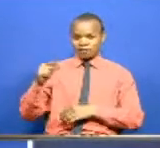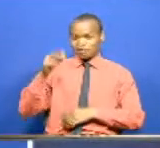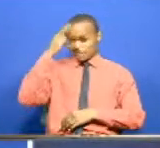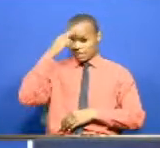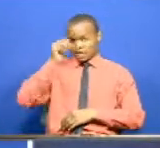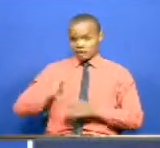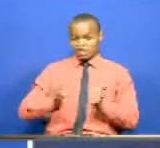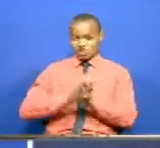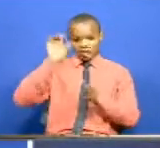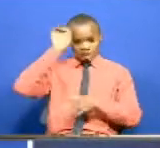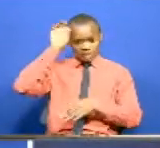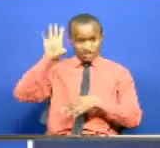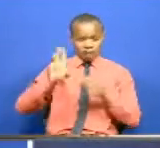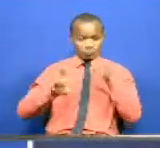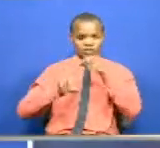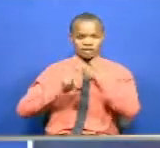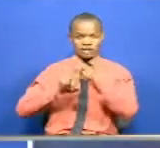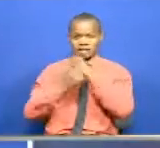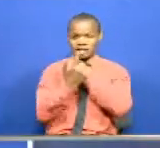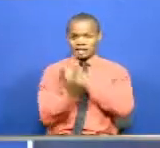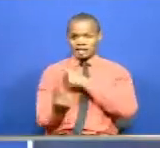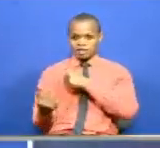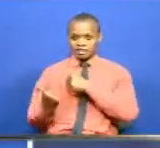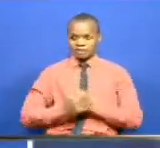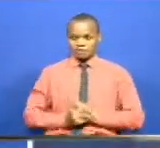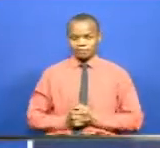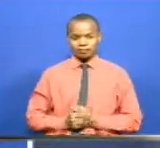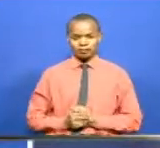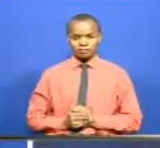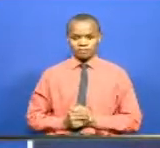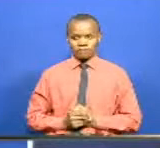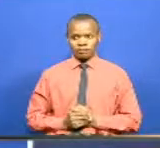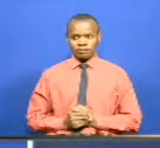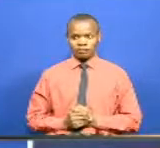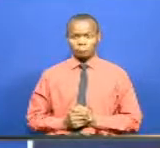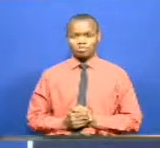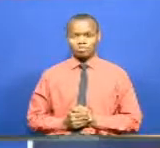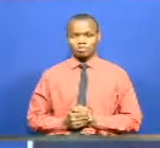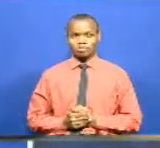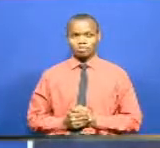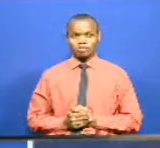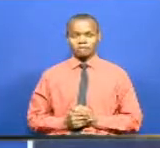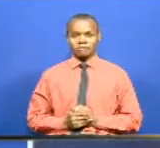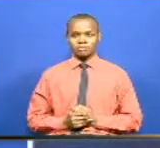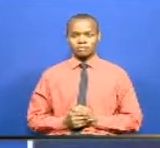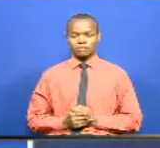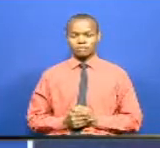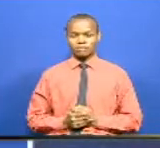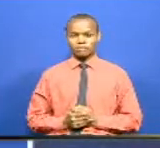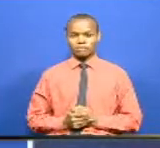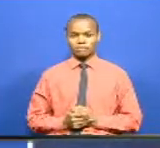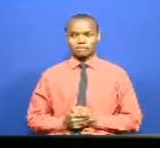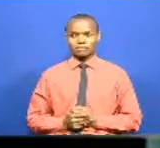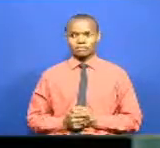zikinakili visa 6 kila mmoja. Nancy Okware, Darubini ya Channel 1.